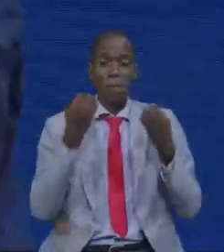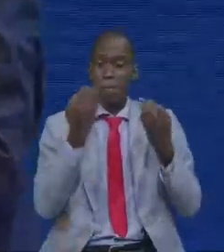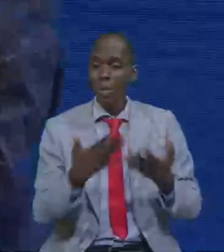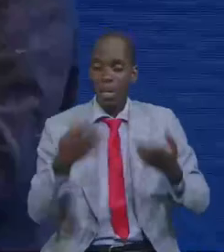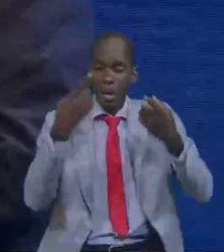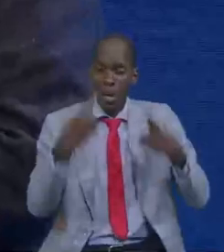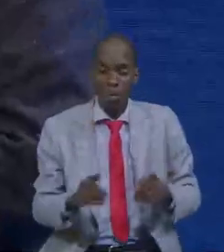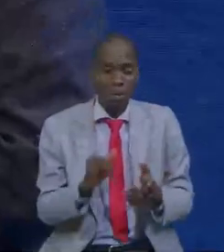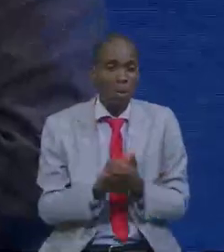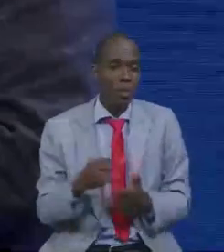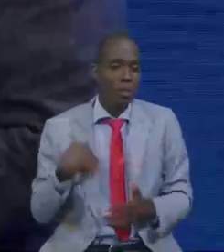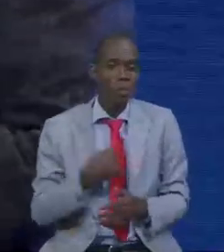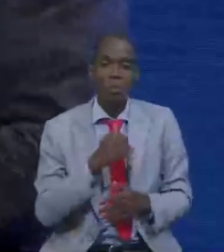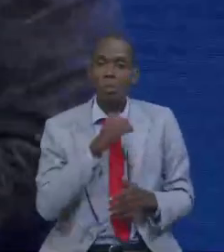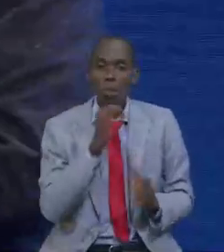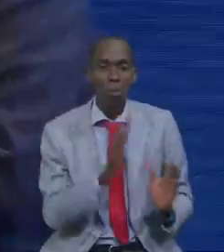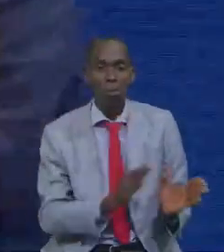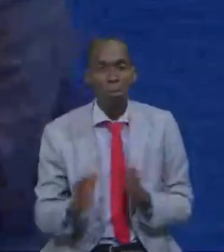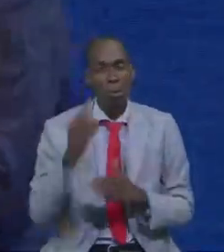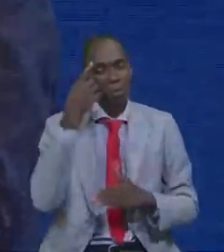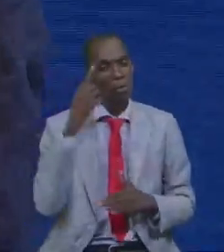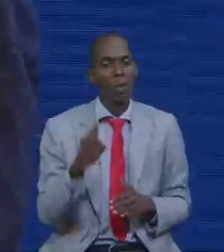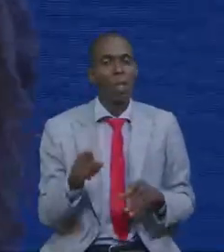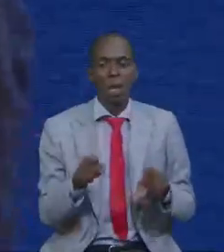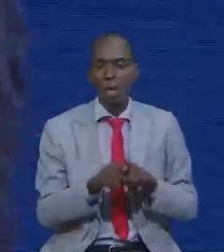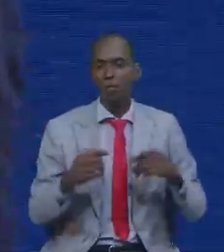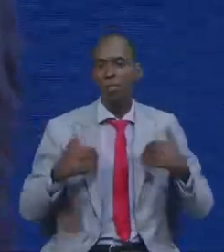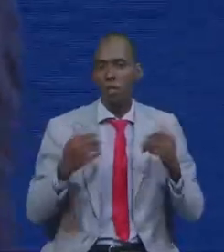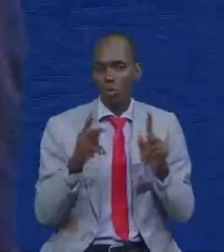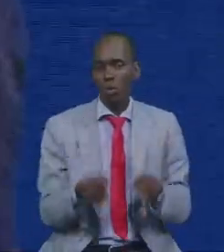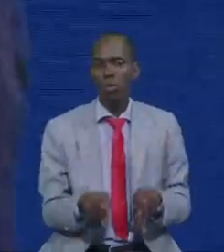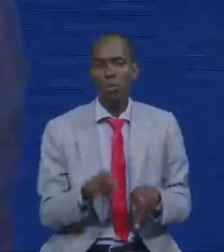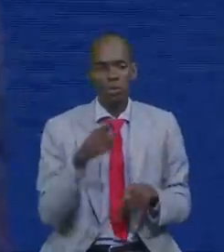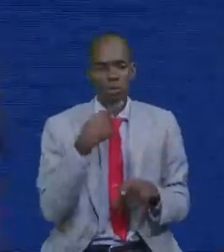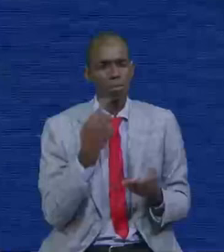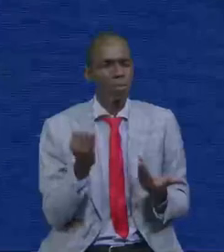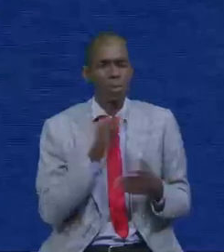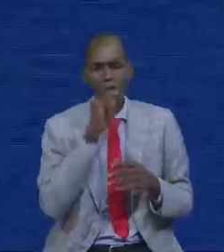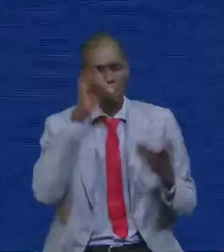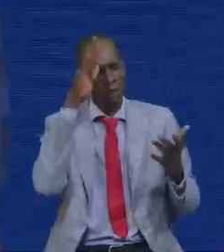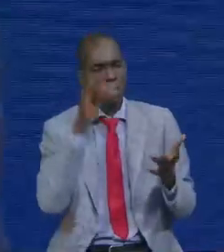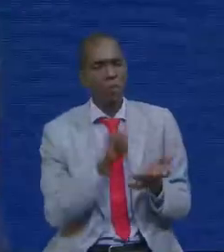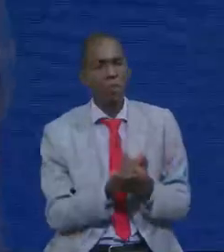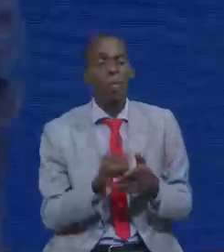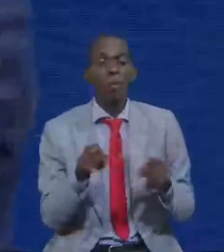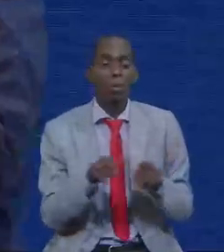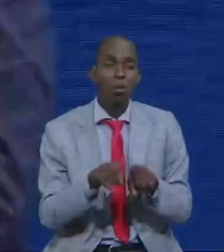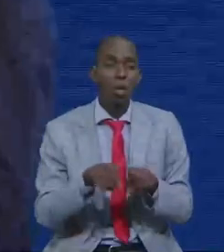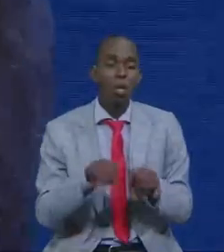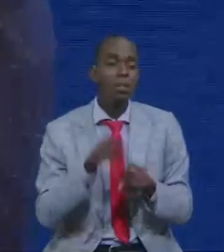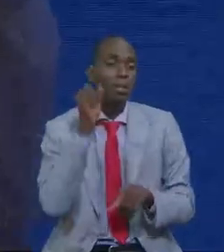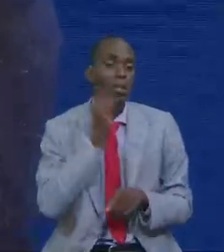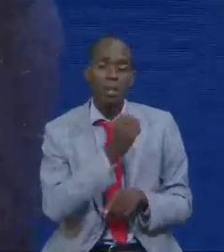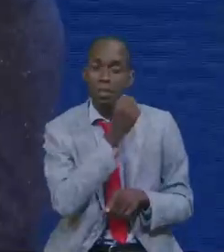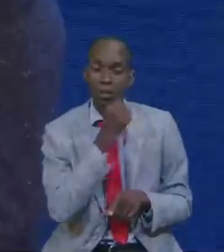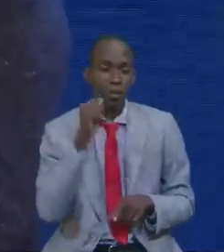avant. Comme jeune, je n'espère pas ça. En tant que jeune fille célibataire, je n'espère pas ce qui